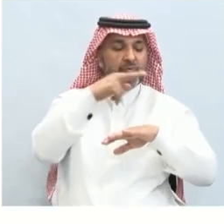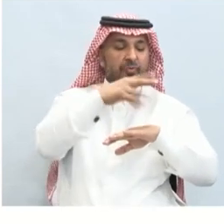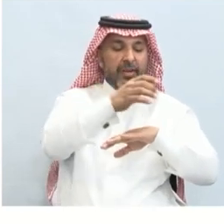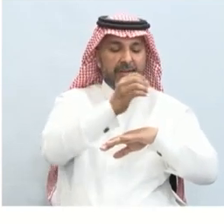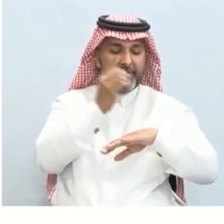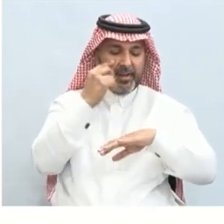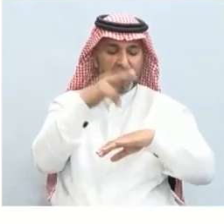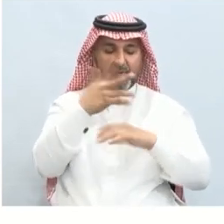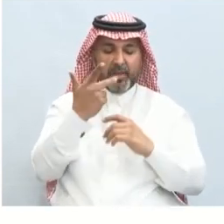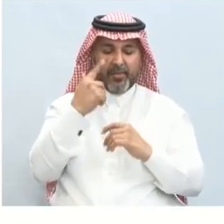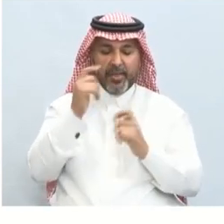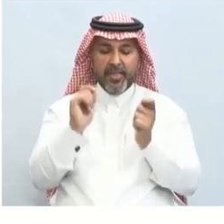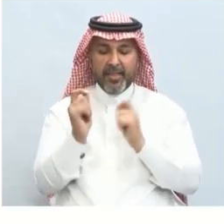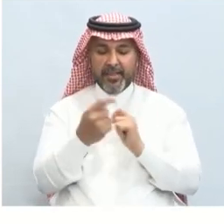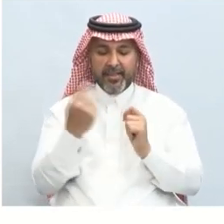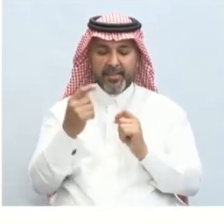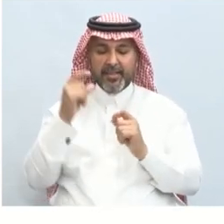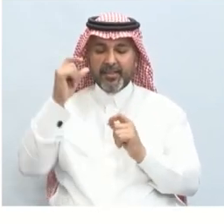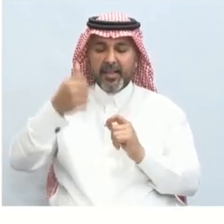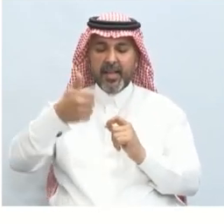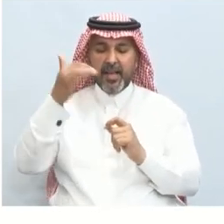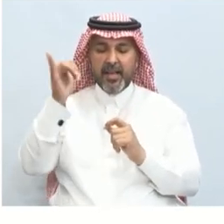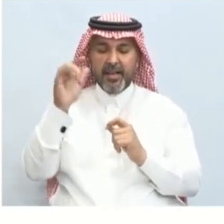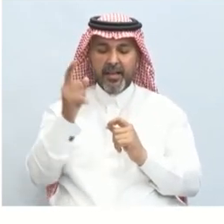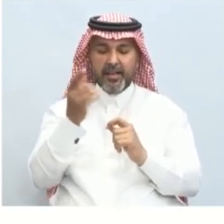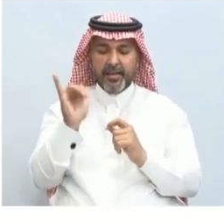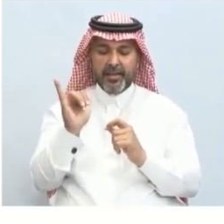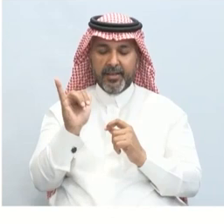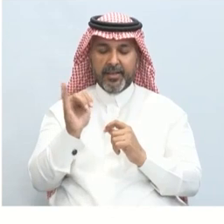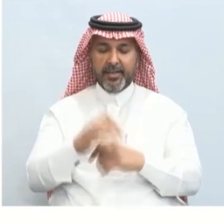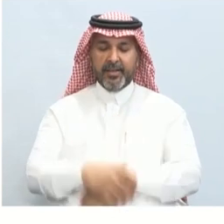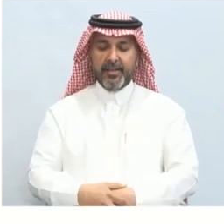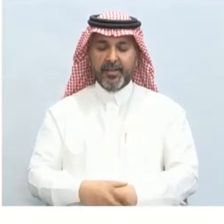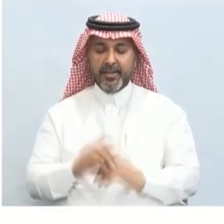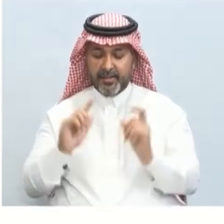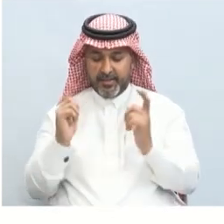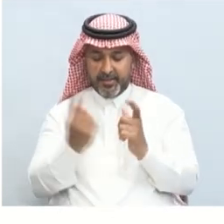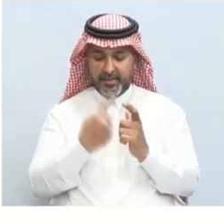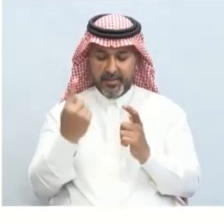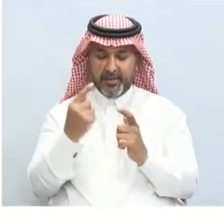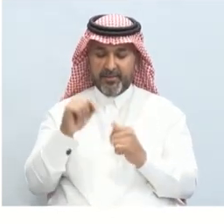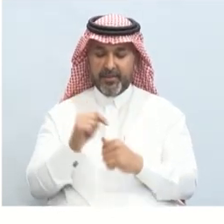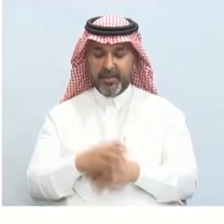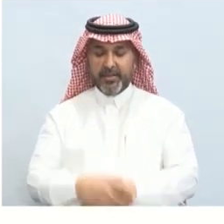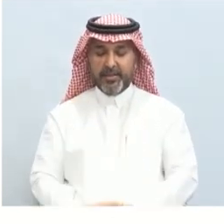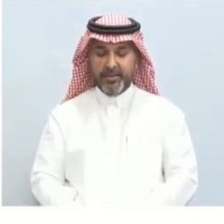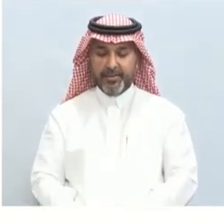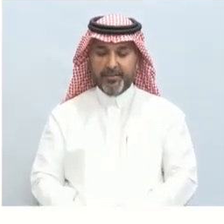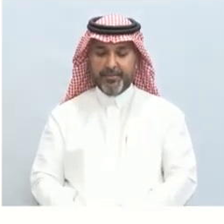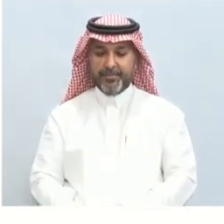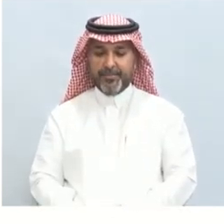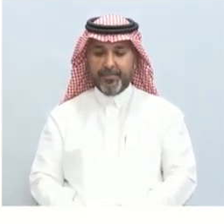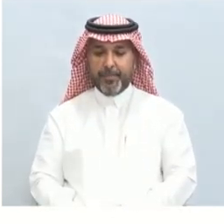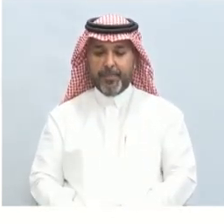تباديل دائري طبعا هذا يعتبر تباديل دائري